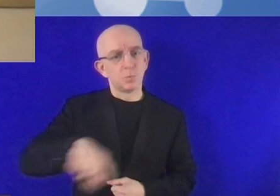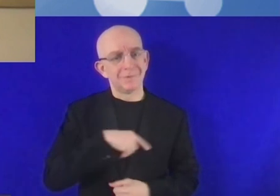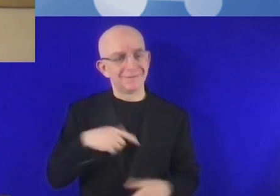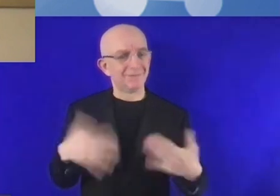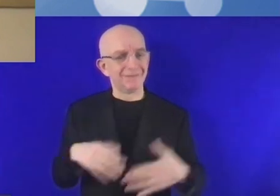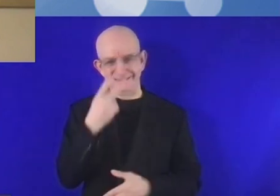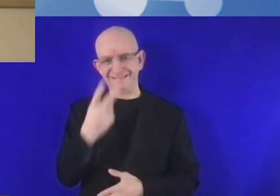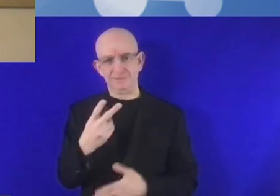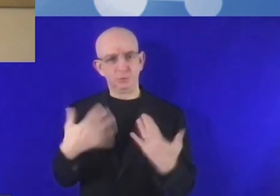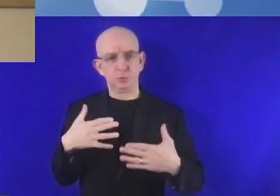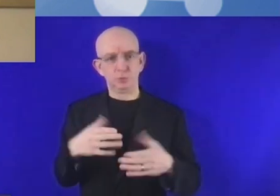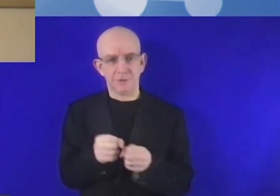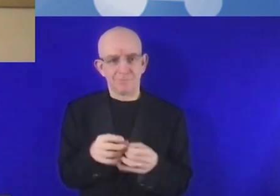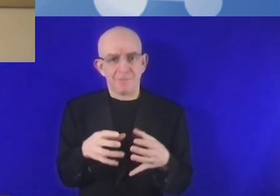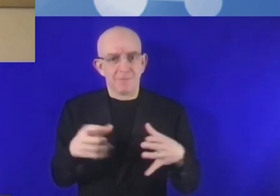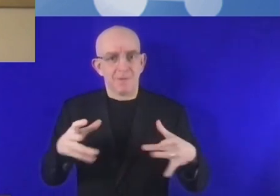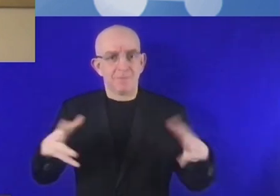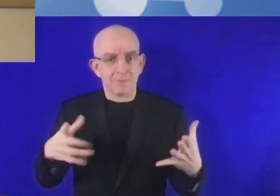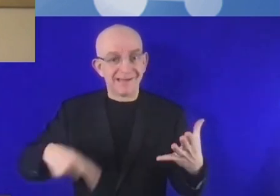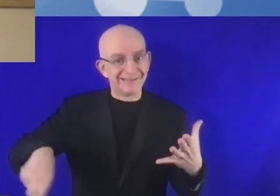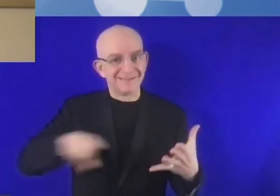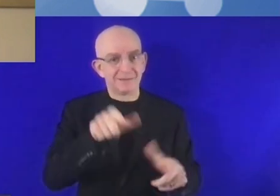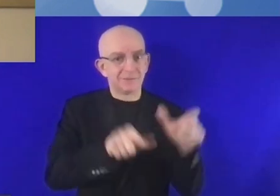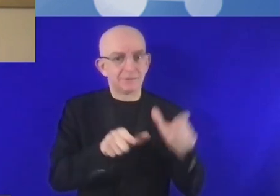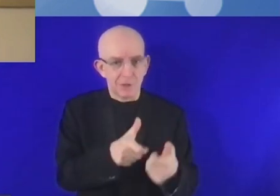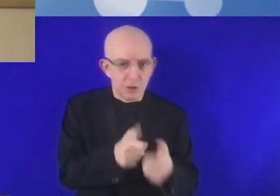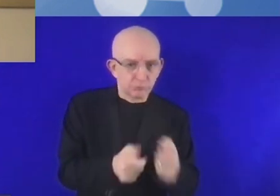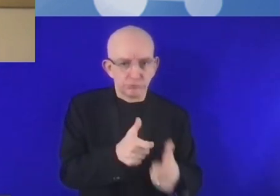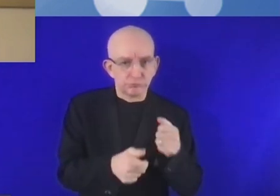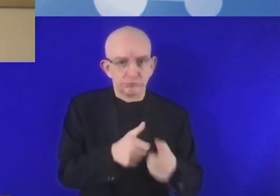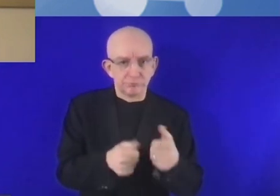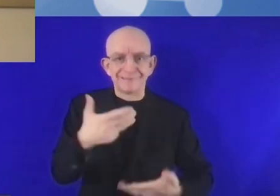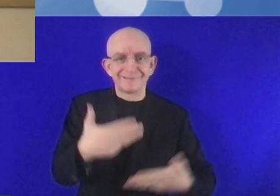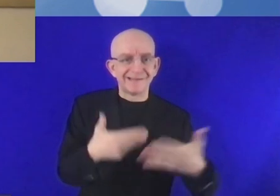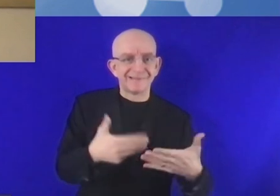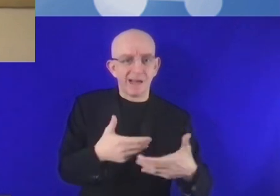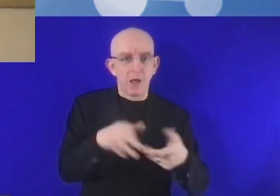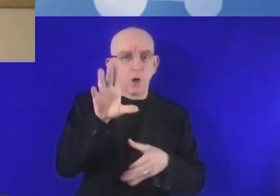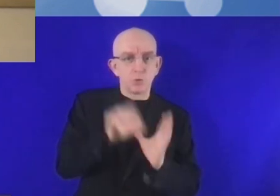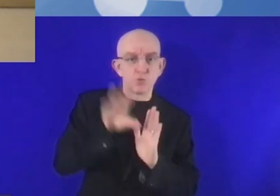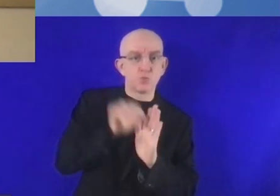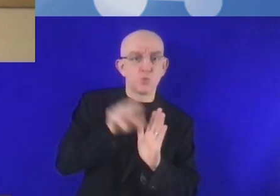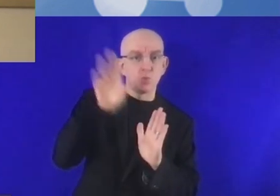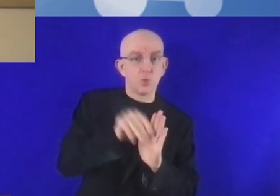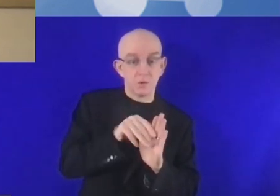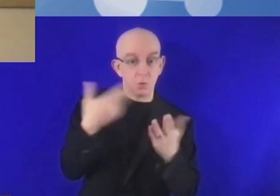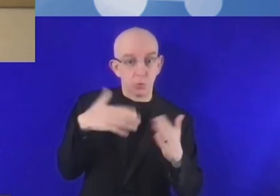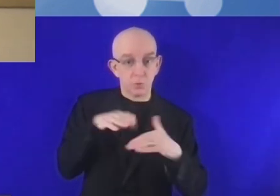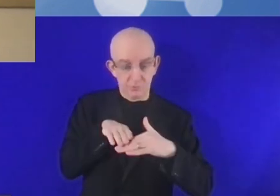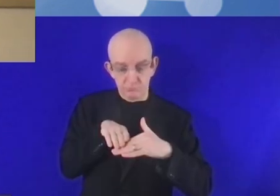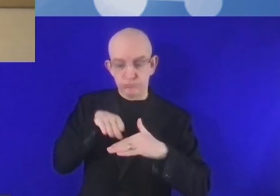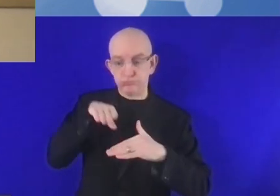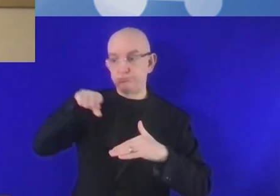Zauważyliśmy, że na wielu rynkach znacząco wzrosło natężenie ruchu w internecie. W